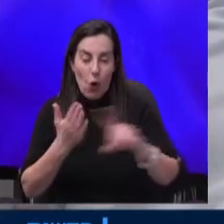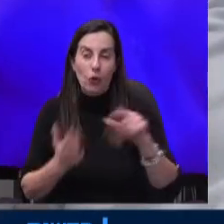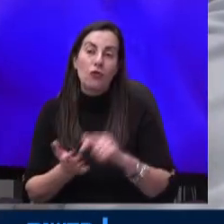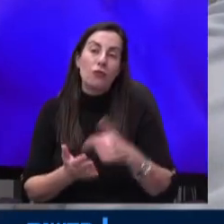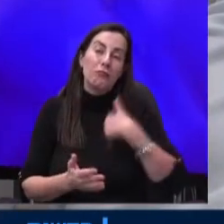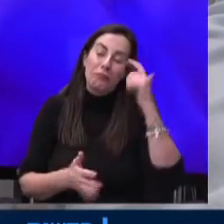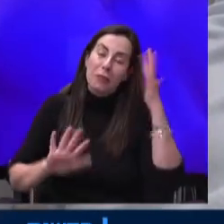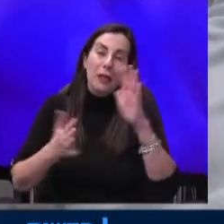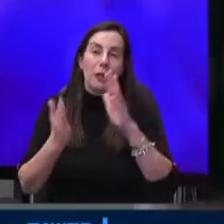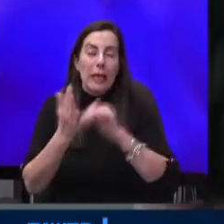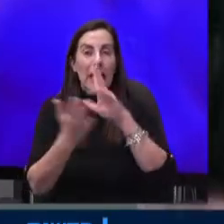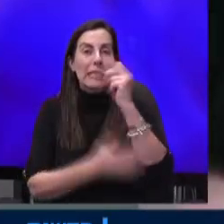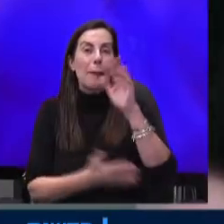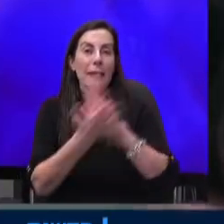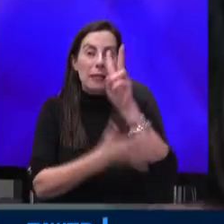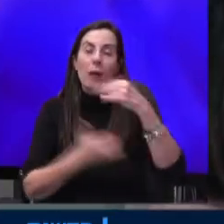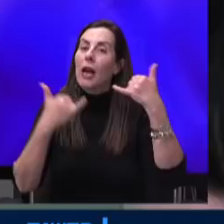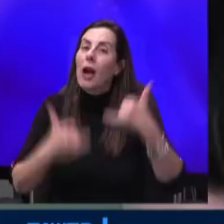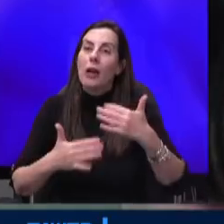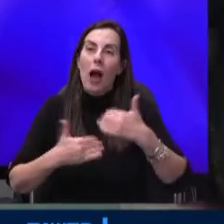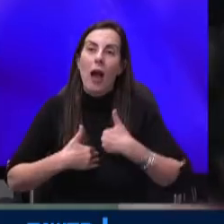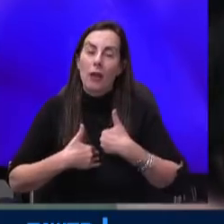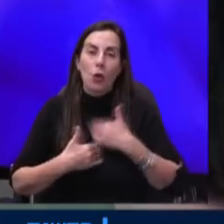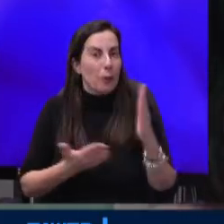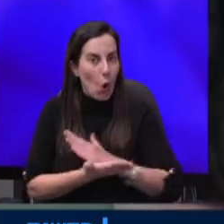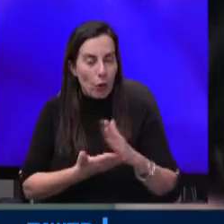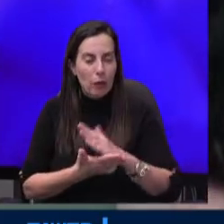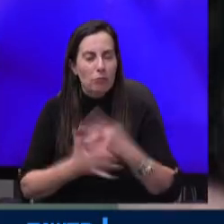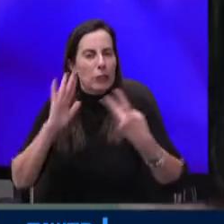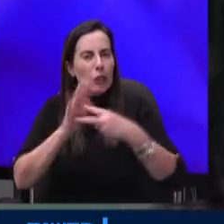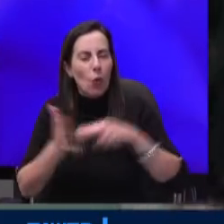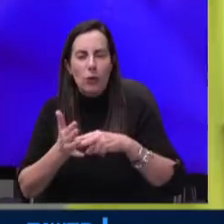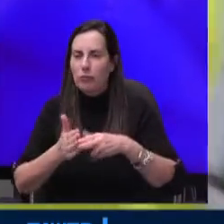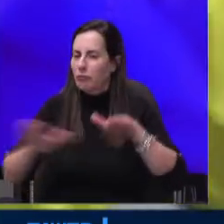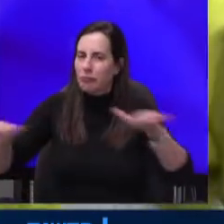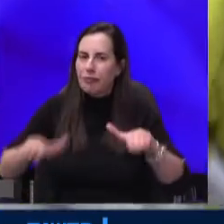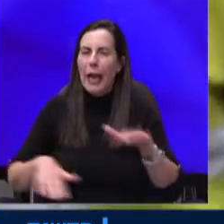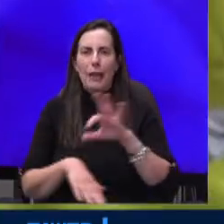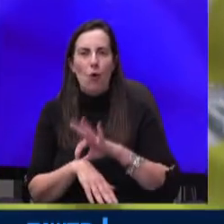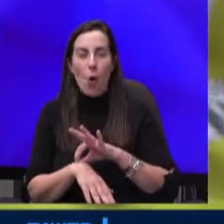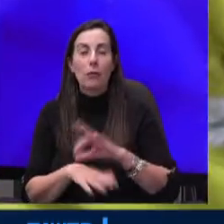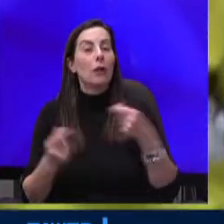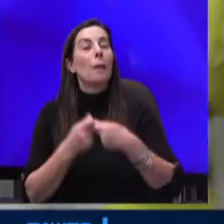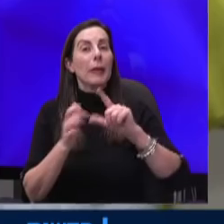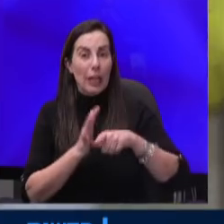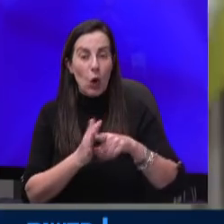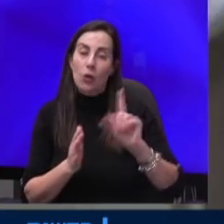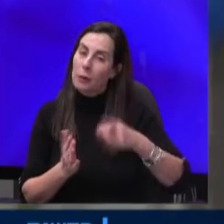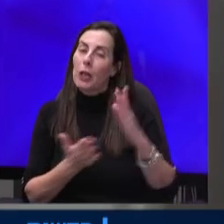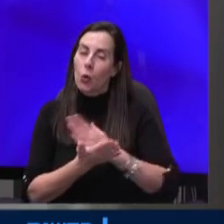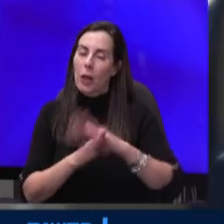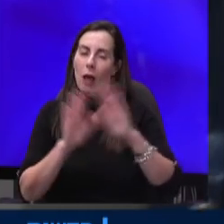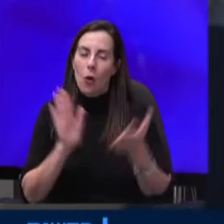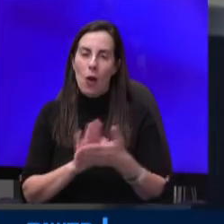לדצמבר. כרגע אנחנו בהערכות צי, לוגיסטית, תפעולית, רפואית, טכנולוגית. אל מול